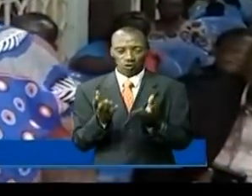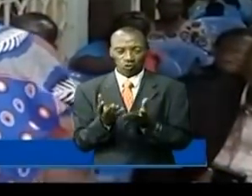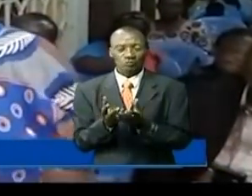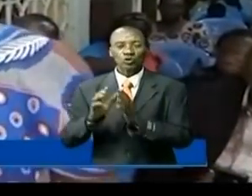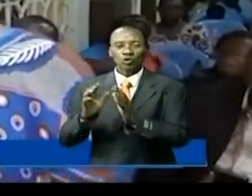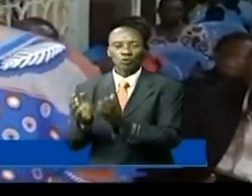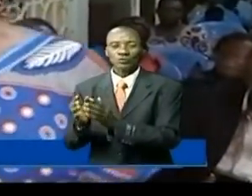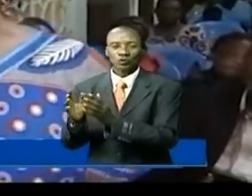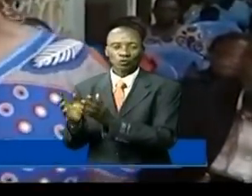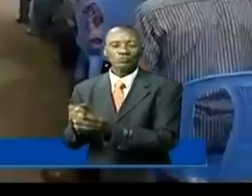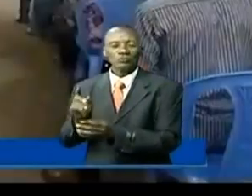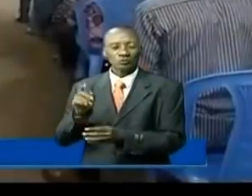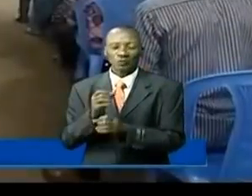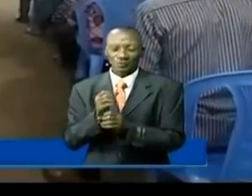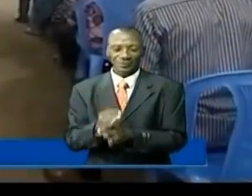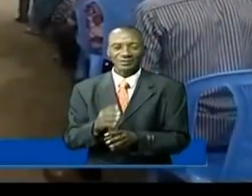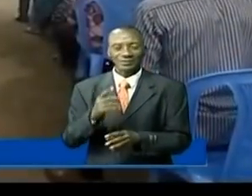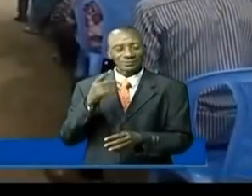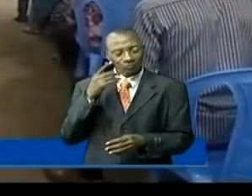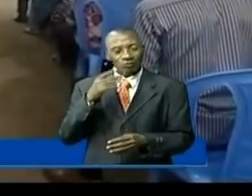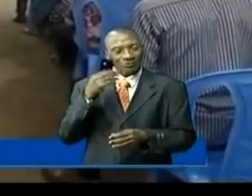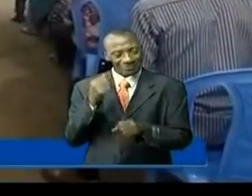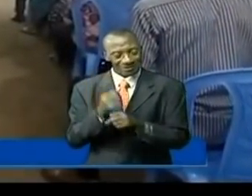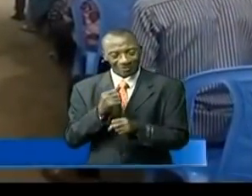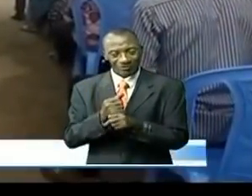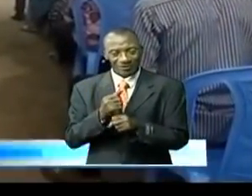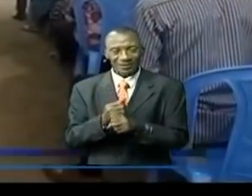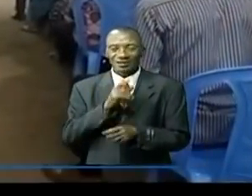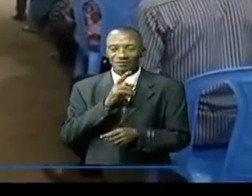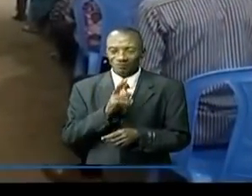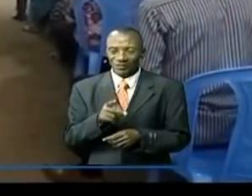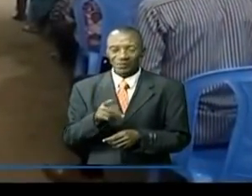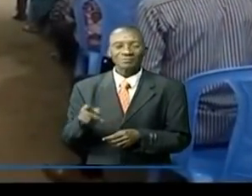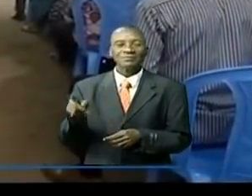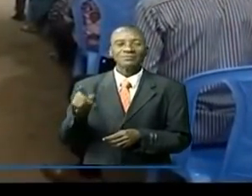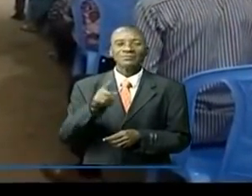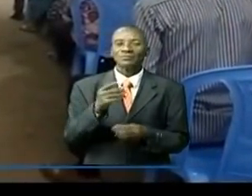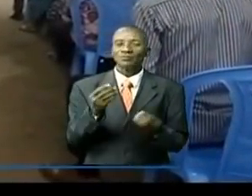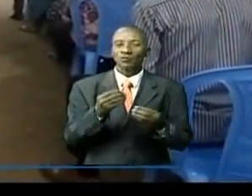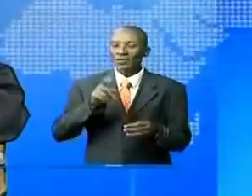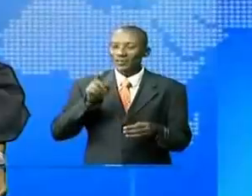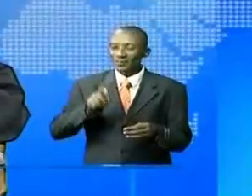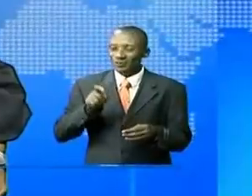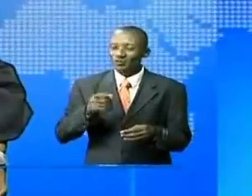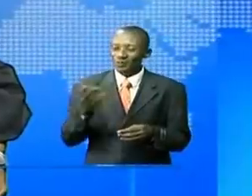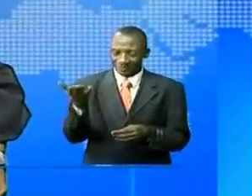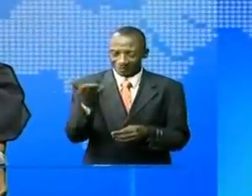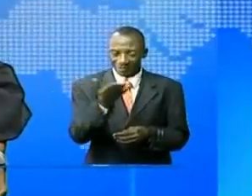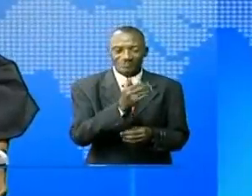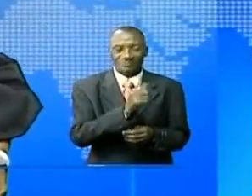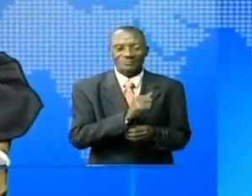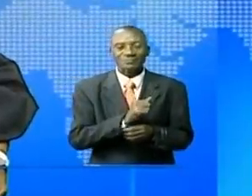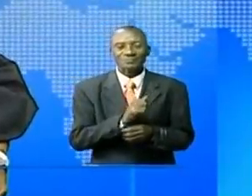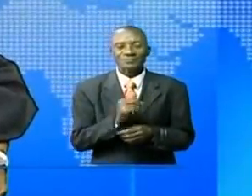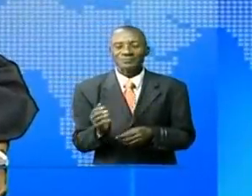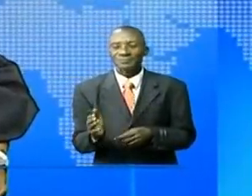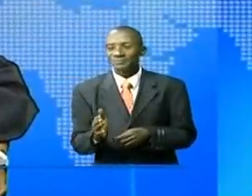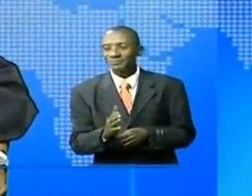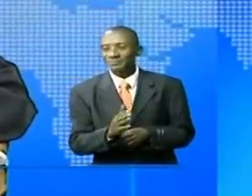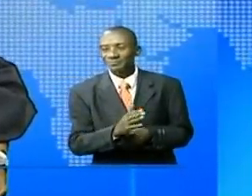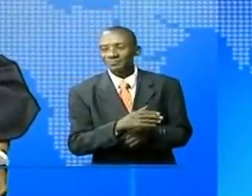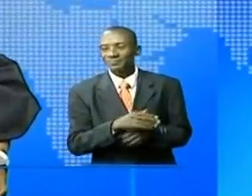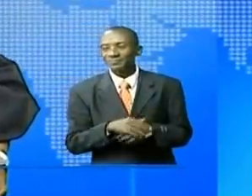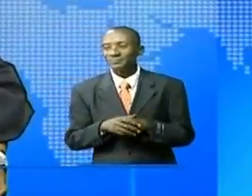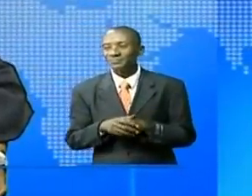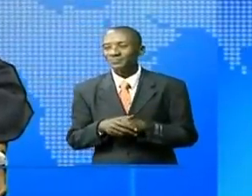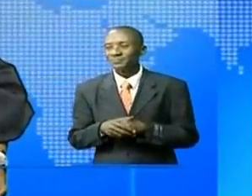des propositions concrètes, calquées sur des besoins réels de développement. Je vous propose de suivre à présent le début des